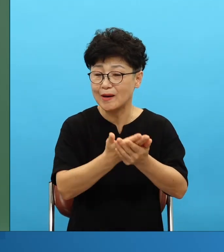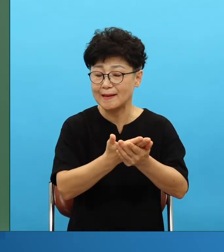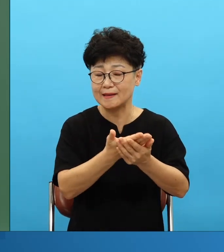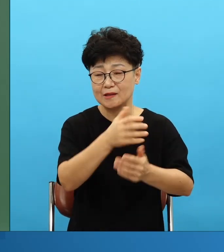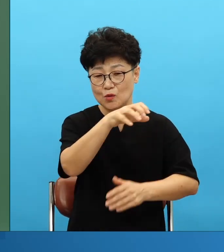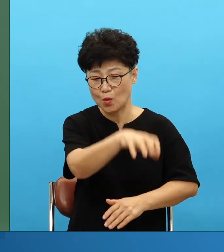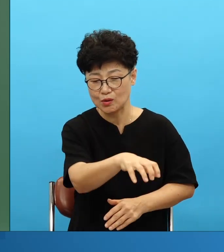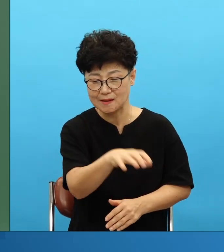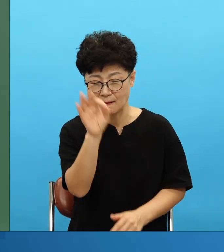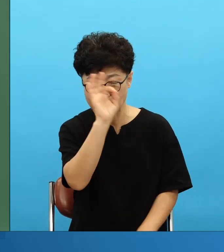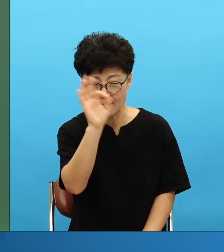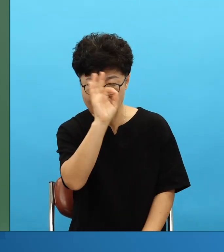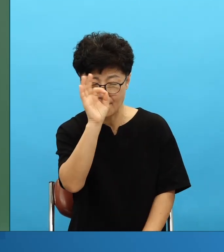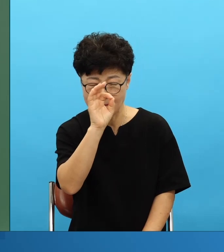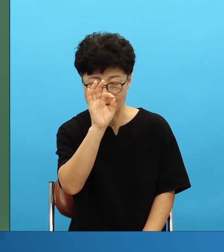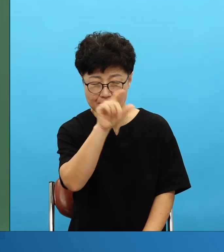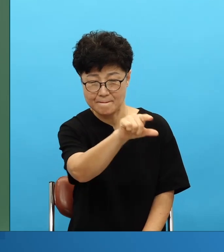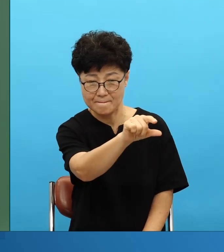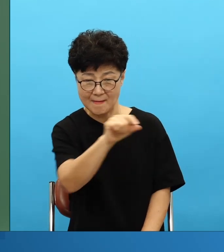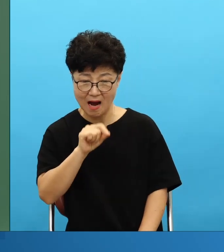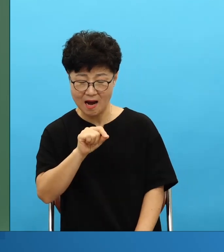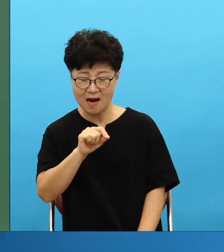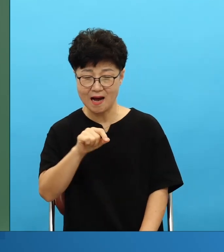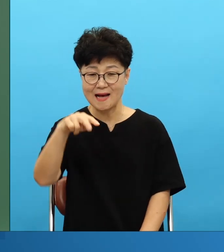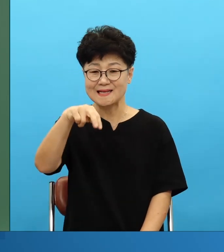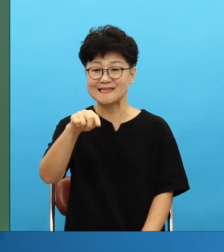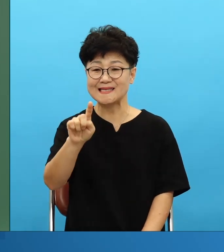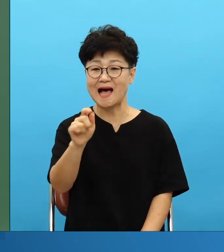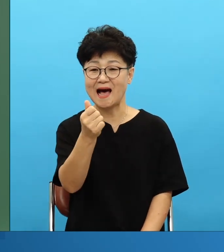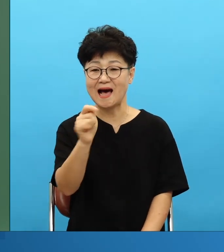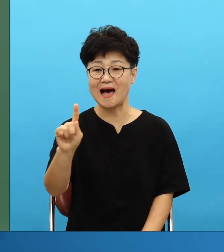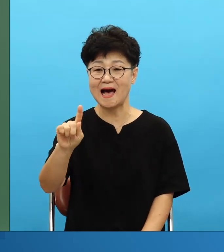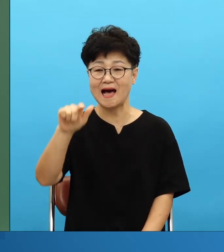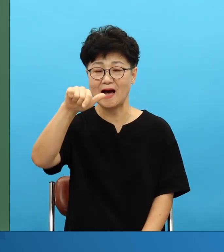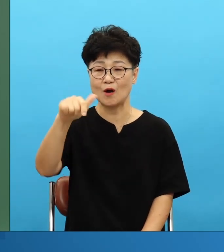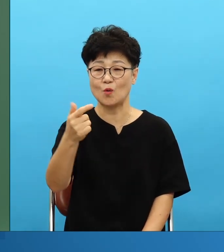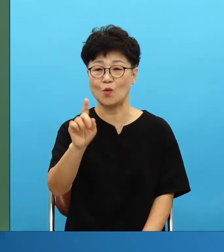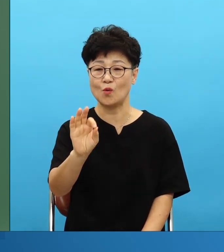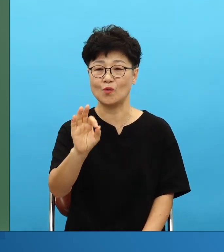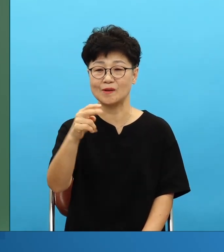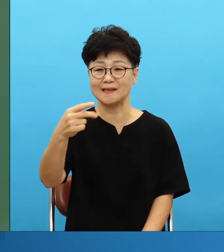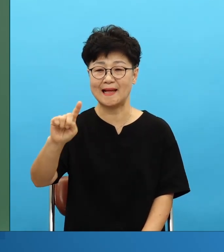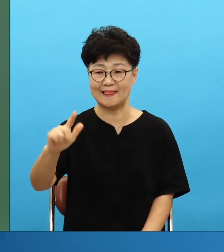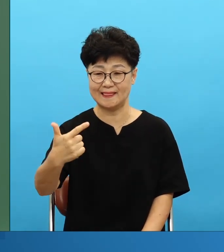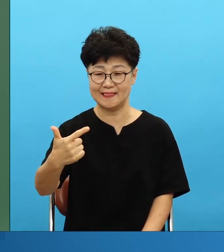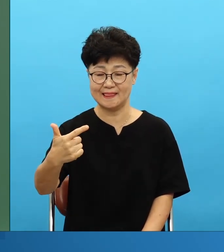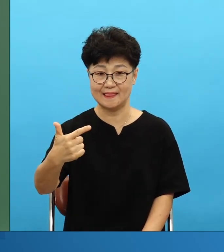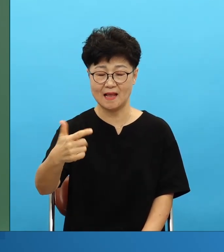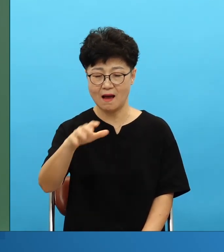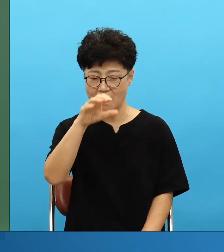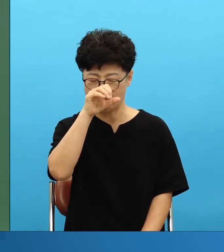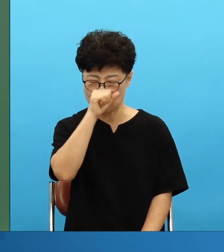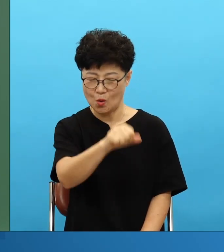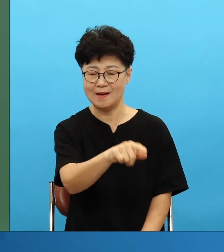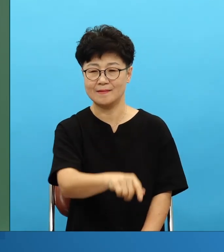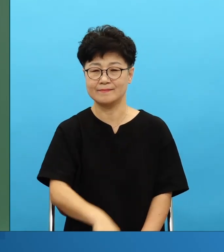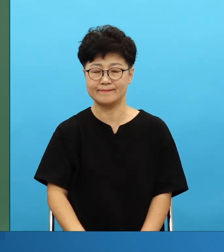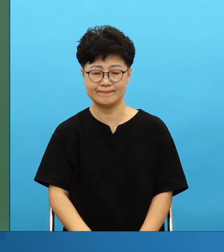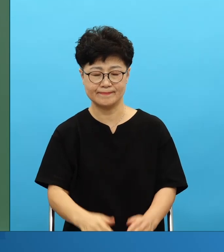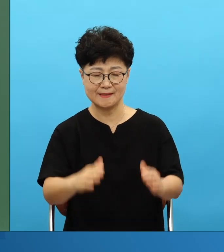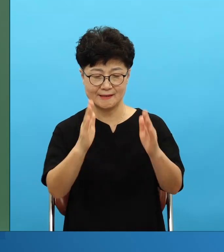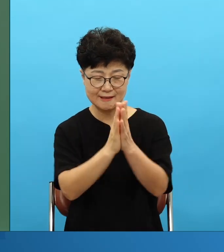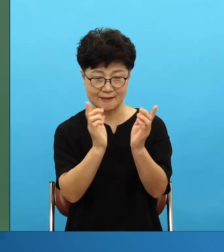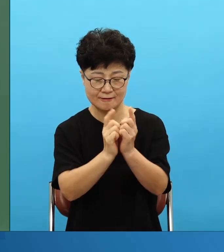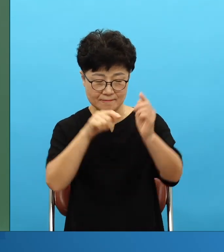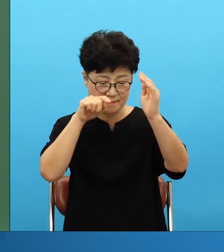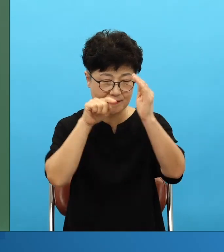그 제일 Busan. 큰 데가 그때는 사하공단이에요. And back then, the largest place was the factories in Sangha. 좋다. 사하공단을 들어간다. And so I went into